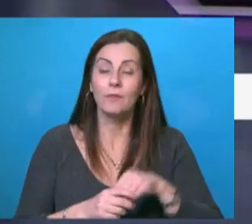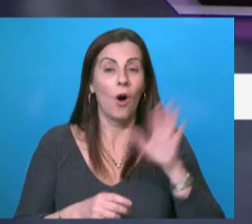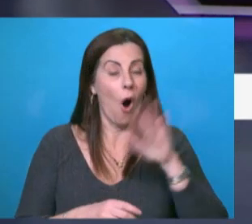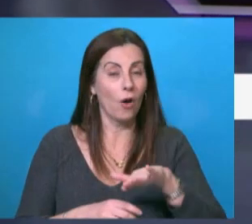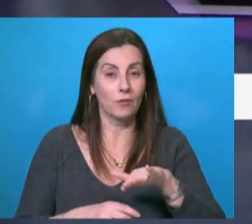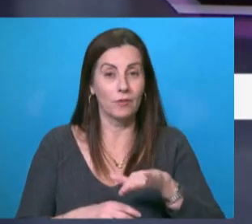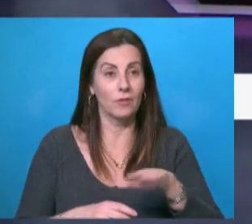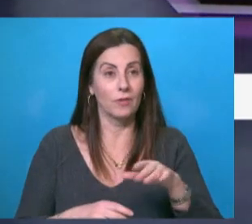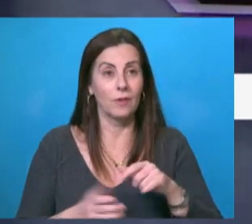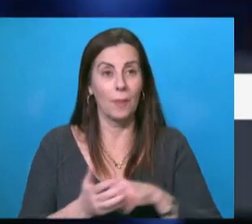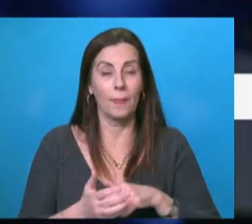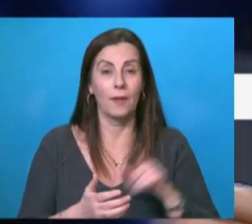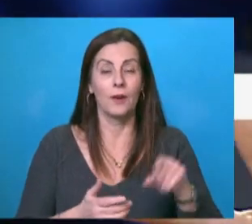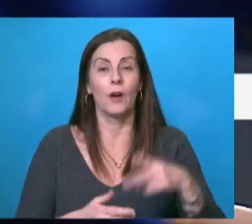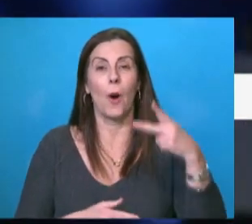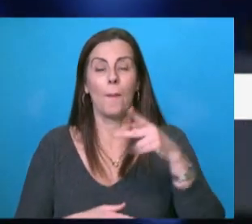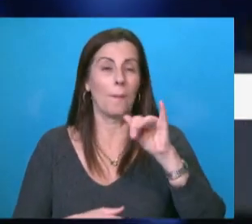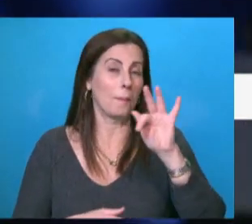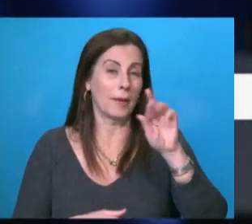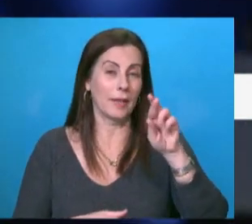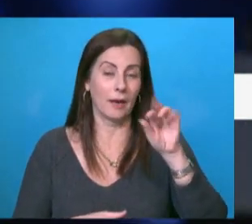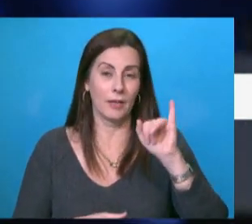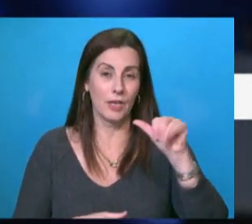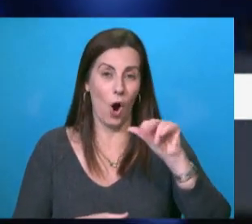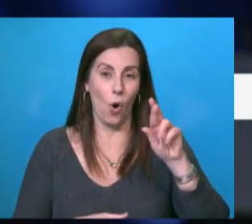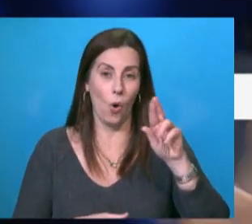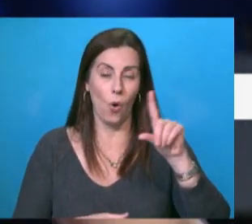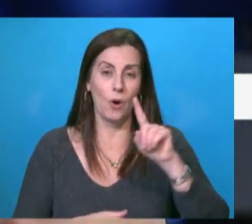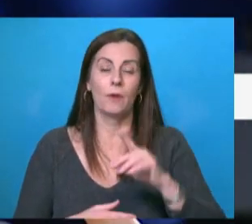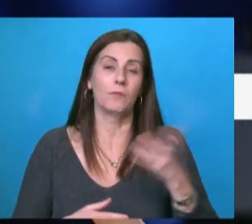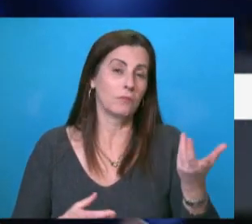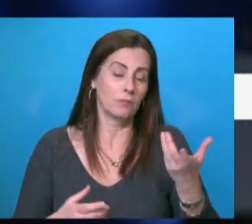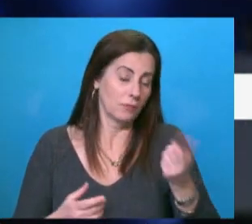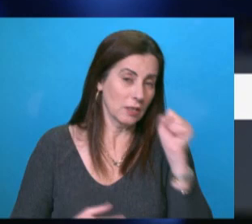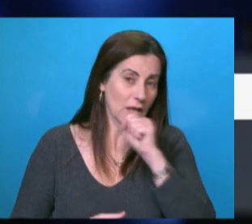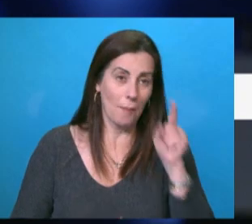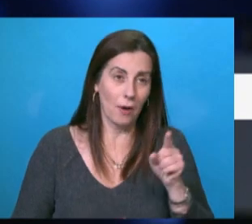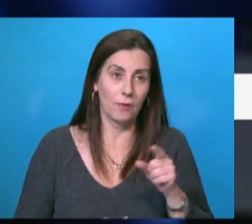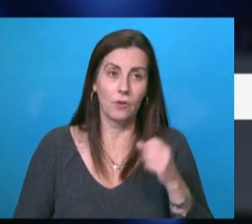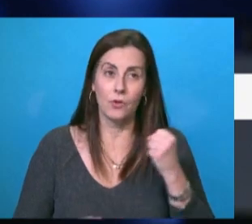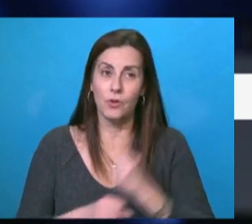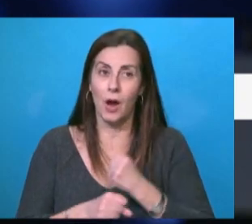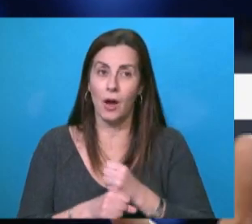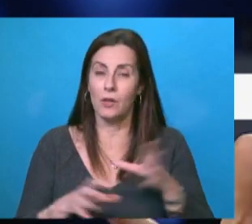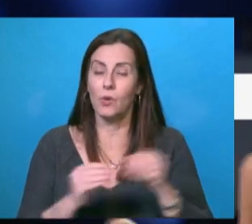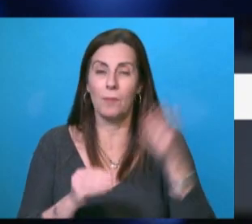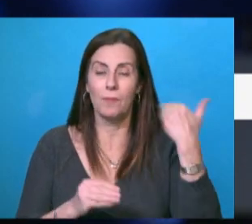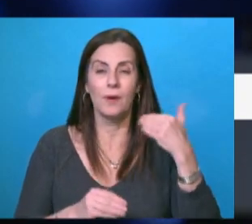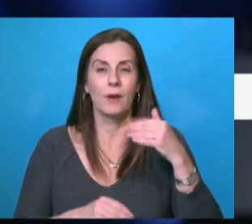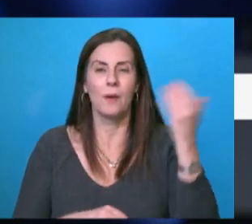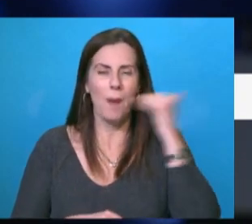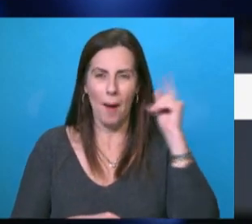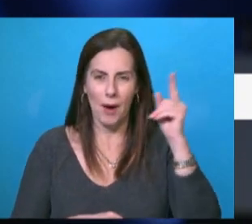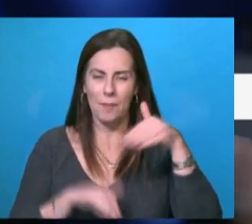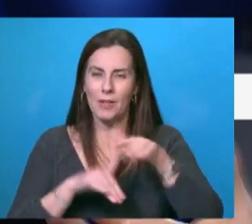בשביל לפחות של פיטר יארו, שהוא מרכב פיטר, פול ומרי, שצעדו עם מרטין לותר קינג, כאילו בצעדות בשביל